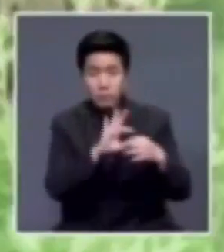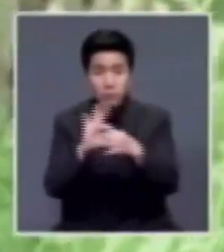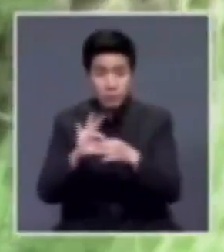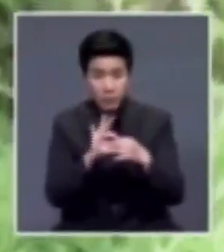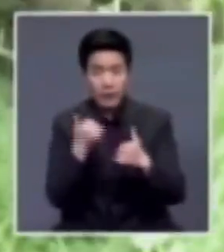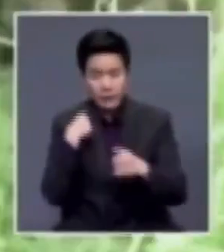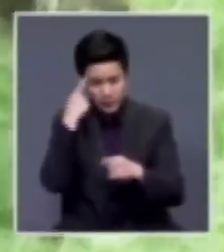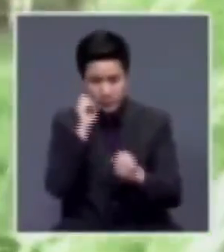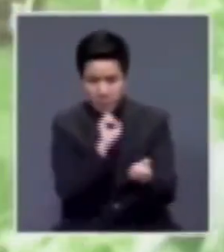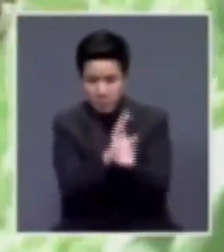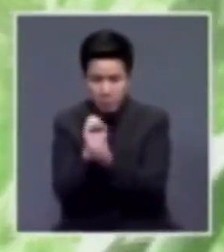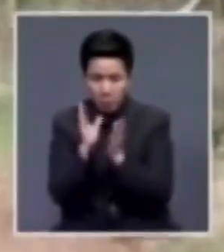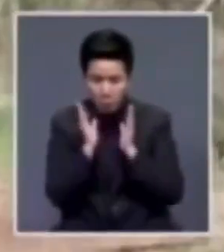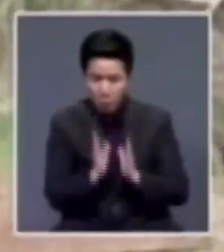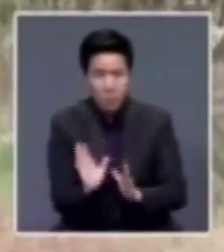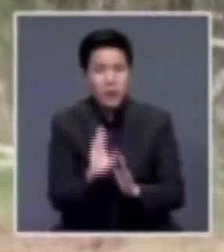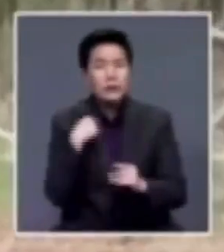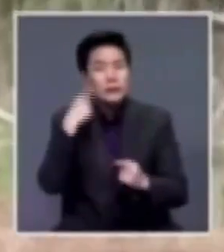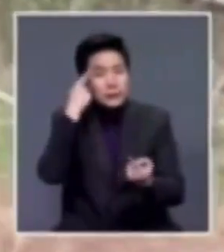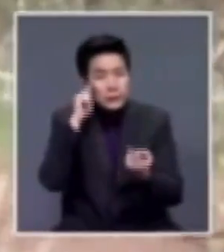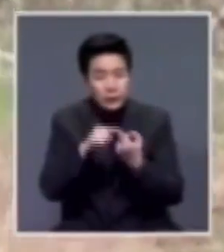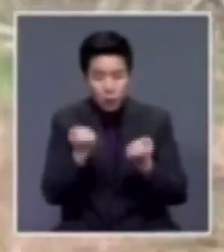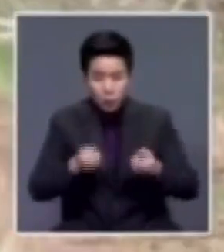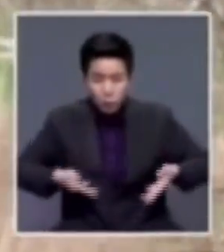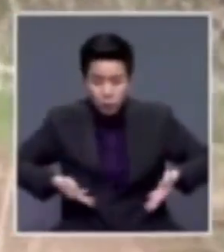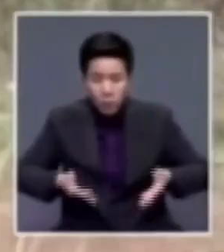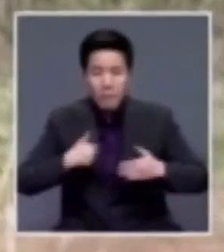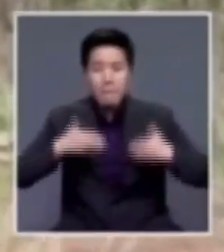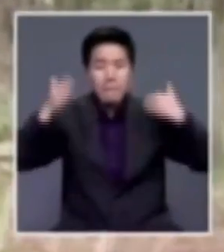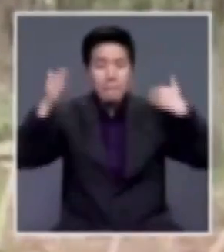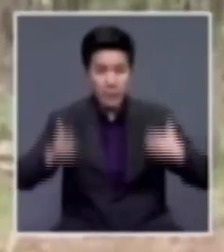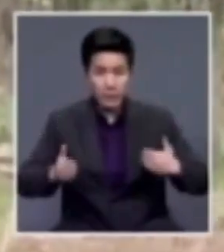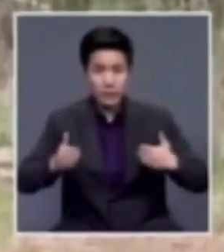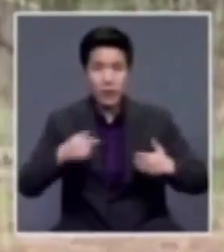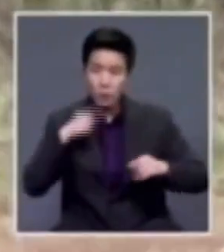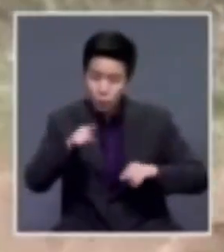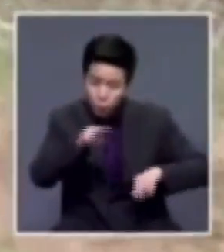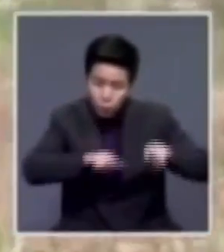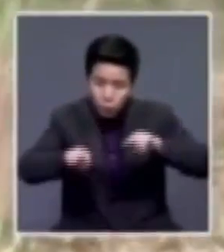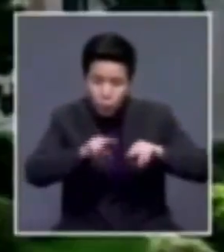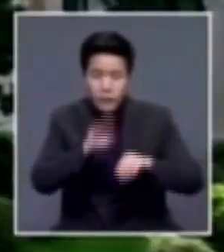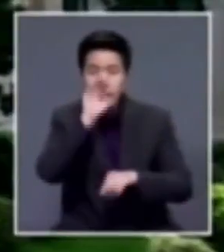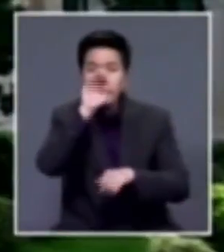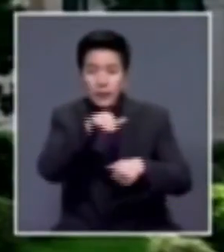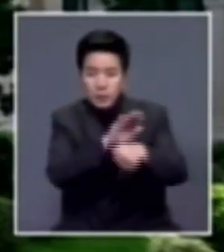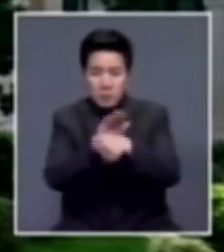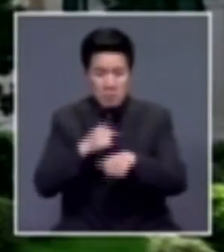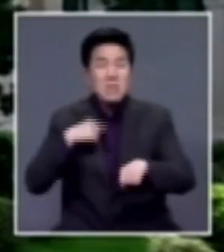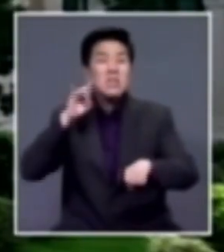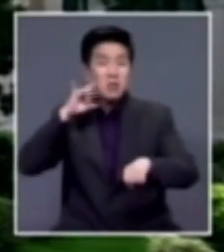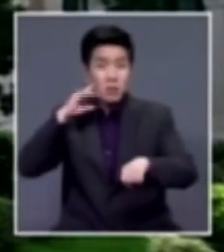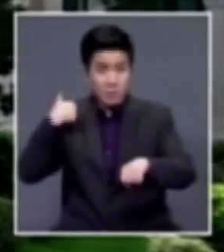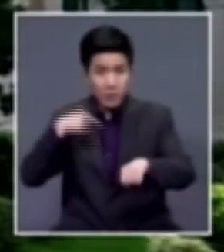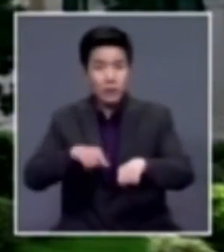นะครับให้มีผลกระทบกับคนมากนักวันนี้เราก็ได้มีการปิดถนนบางเส้นไปแล้วก็ต้องไปดูแลช้างบางทีก็มีช้างเกเรอยู่ด้วย